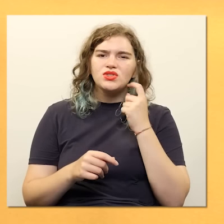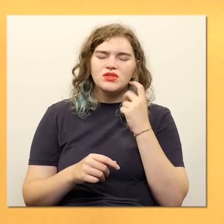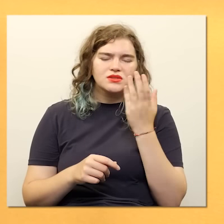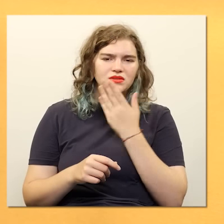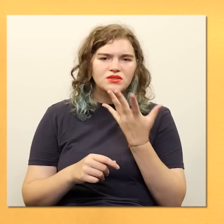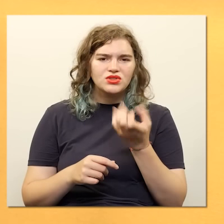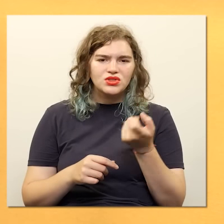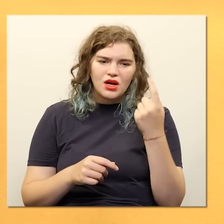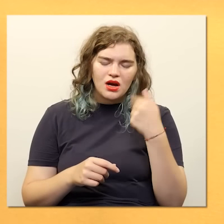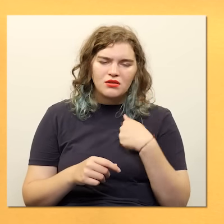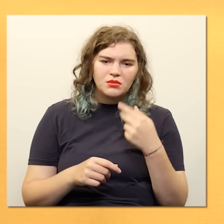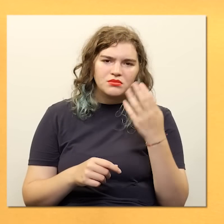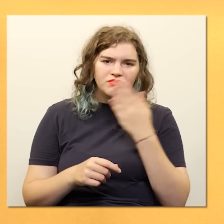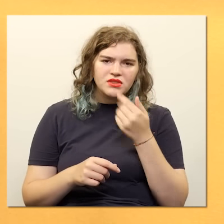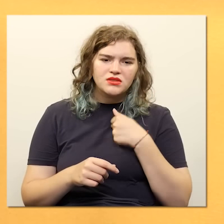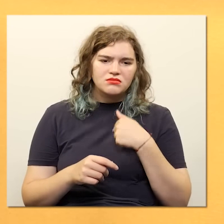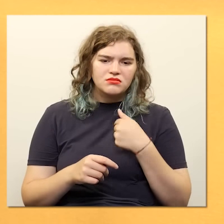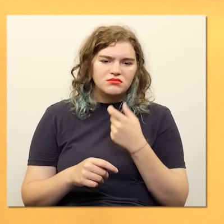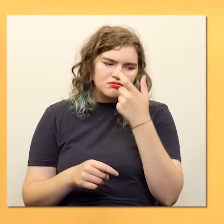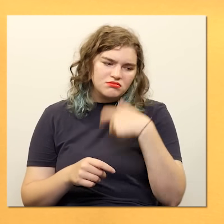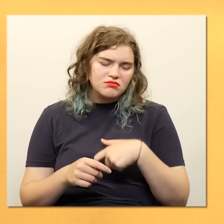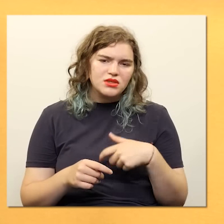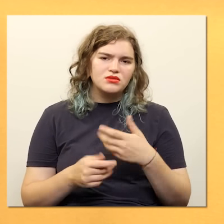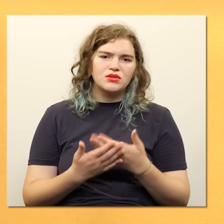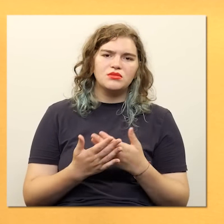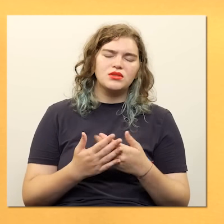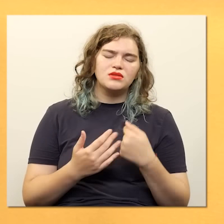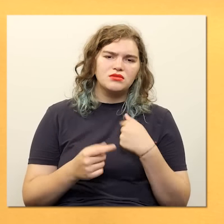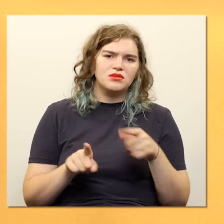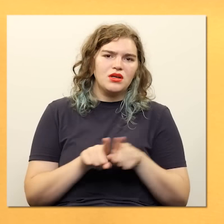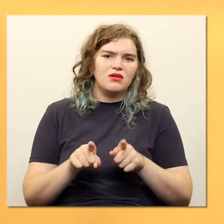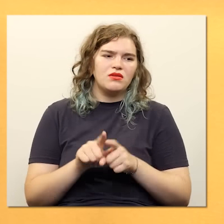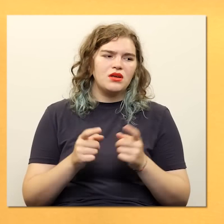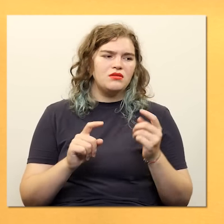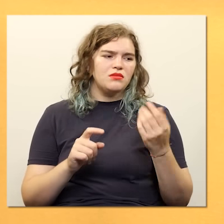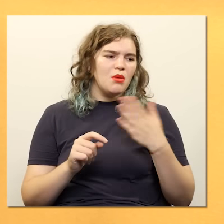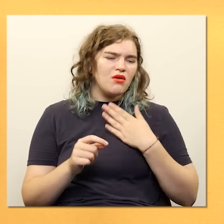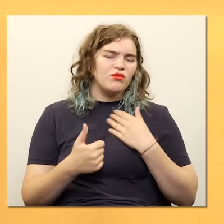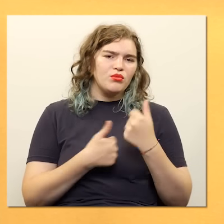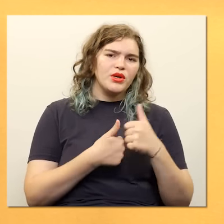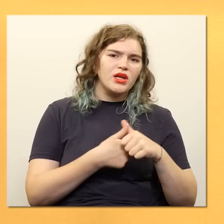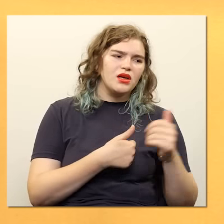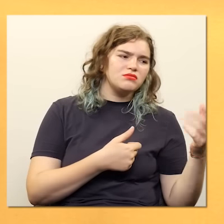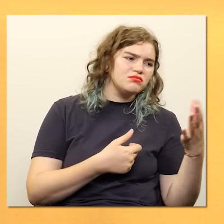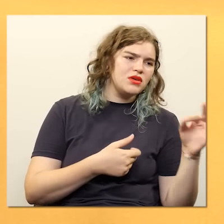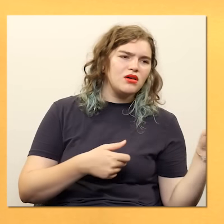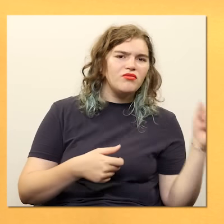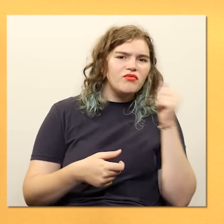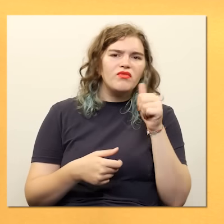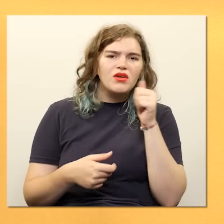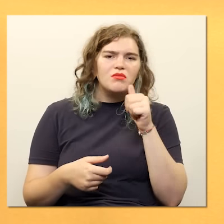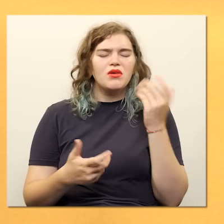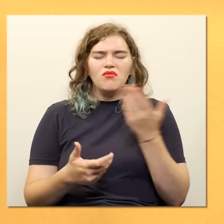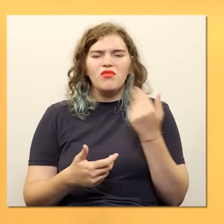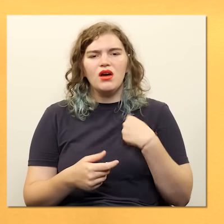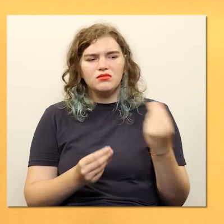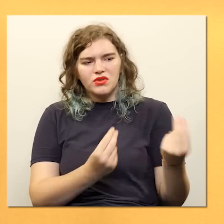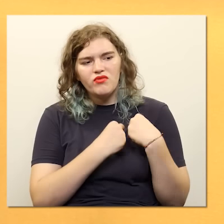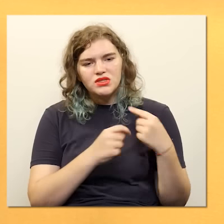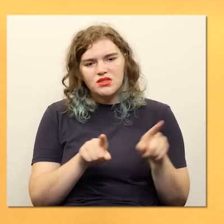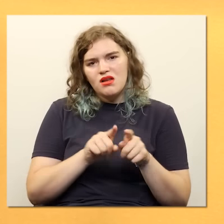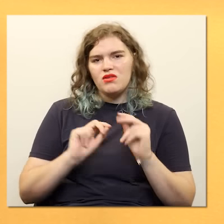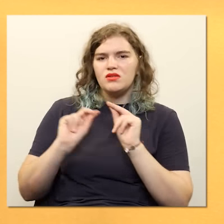încerc să le învăț din ceea ce eu am învățat la rândul meu. Că și eu am fost înconjurată de femei